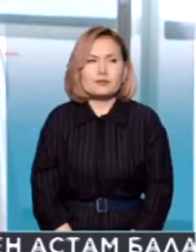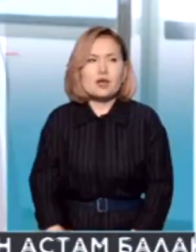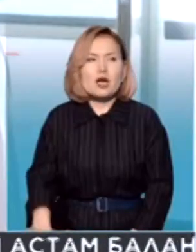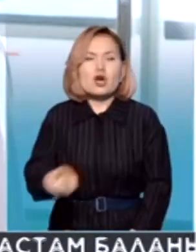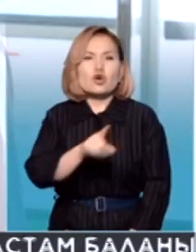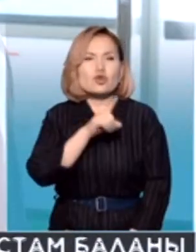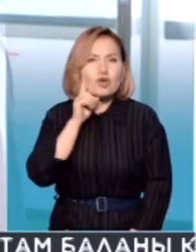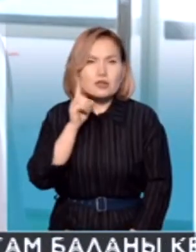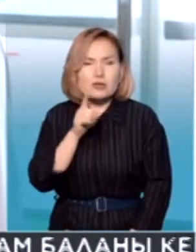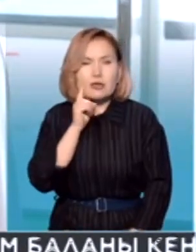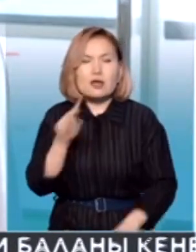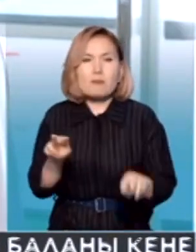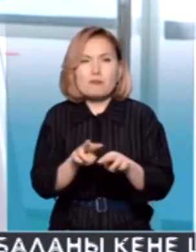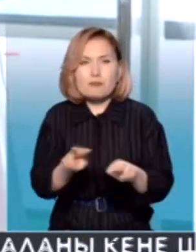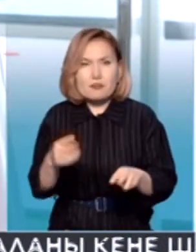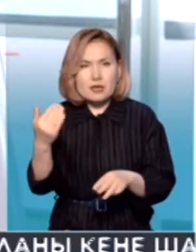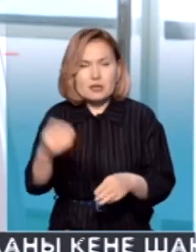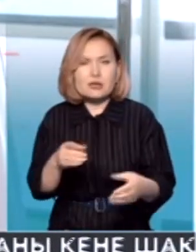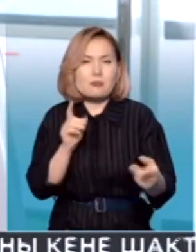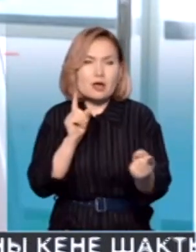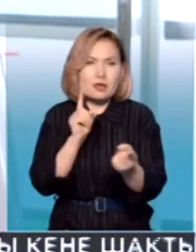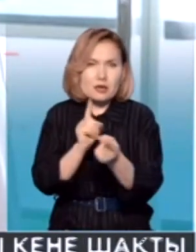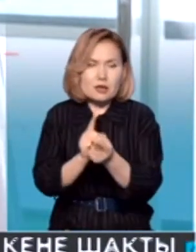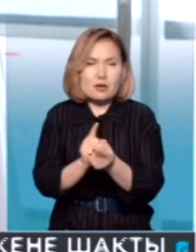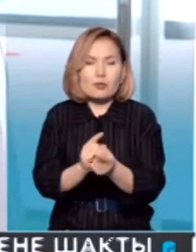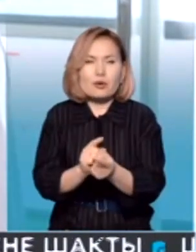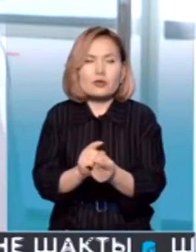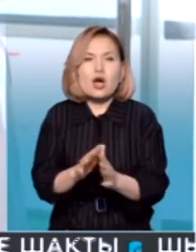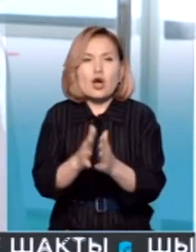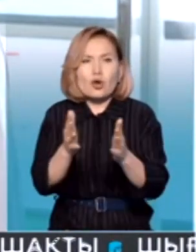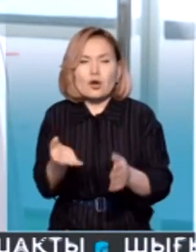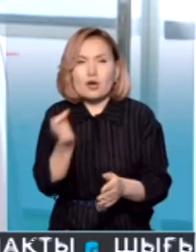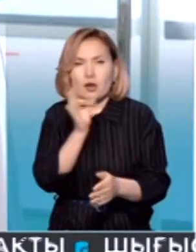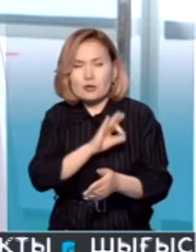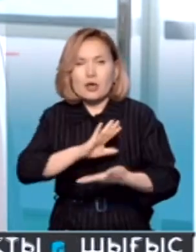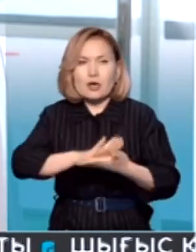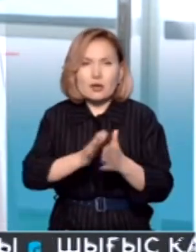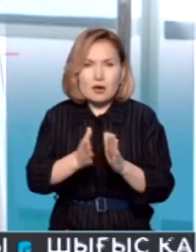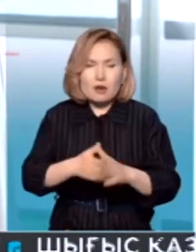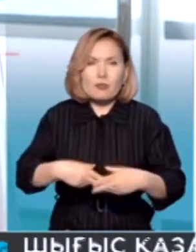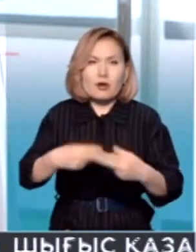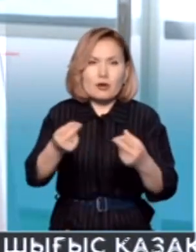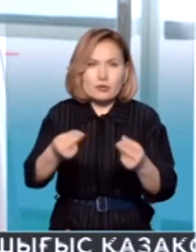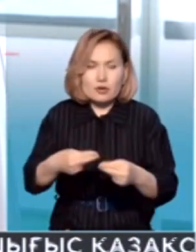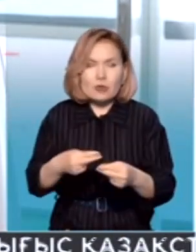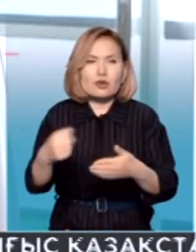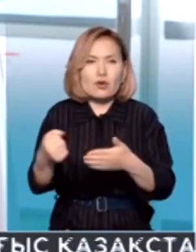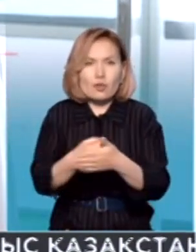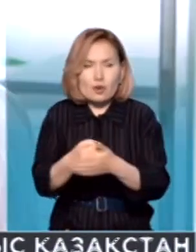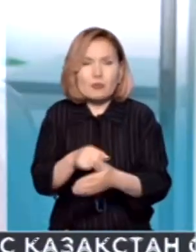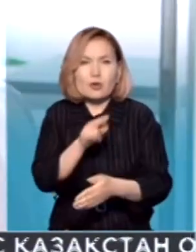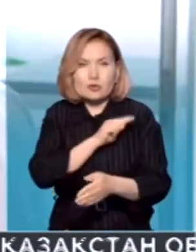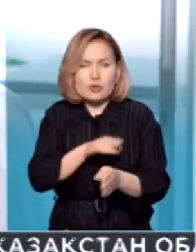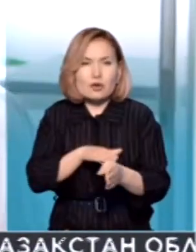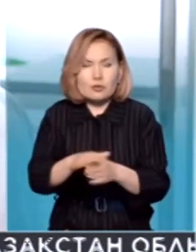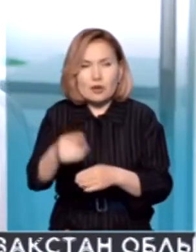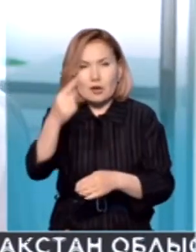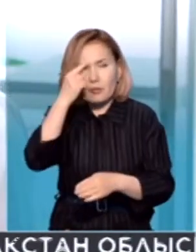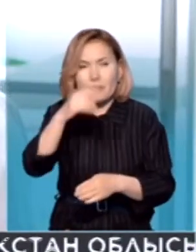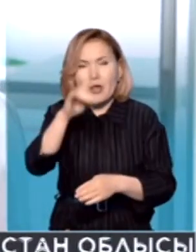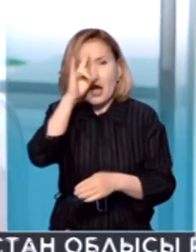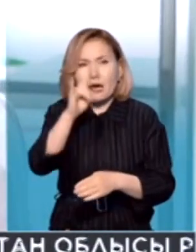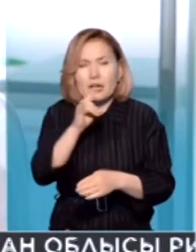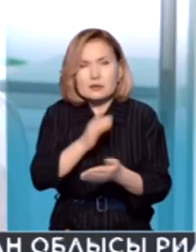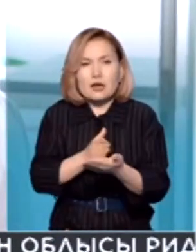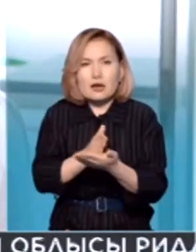Жастардың кездесуі тиісті бір нәтижеге ынтымақтасу арқылы белгілі бір межеге қол жеткізеді деп ойлаймын. Қазақ үшін қызмет